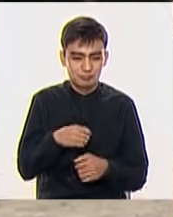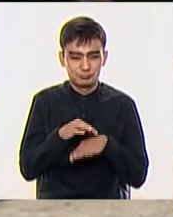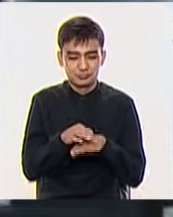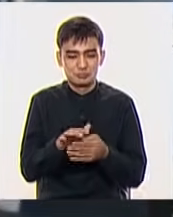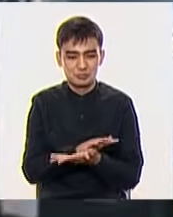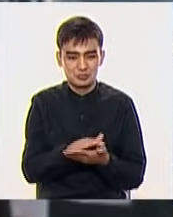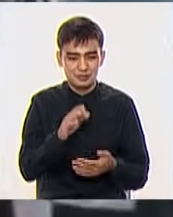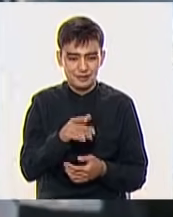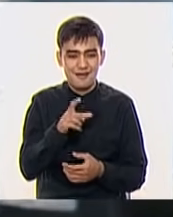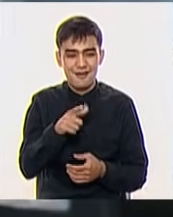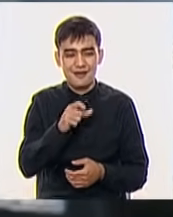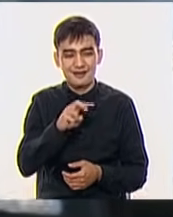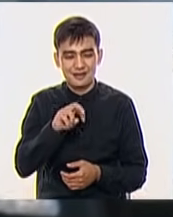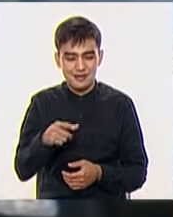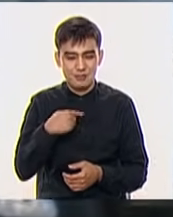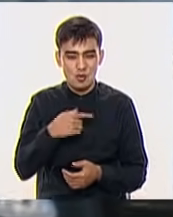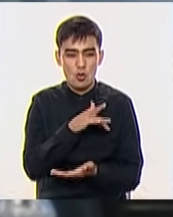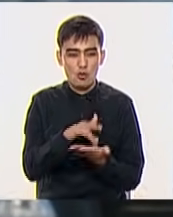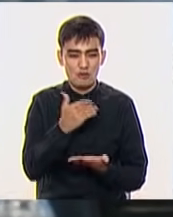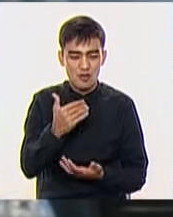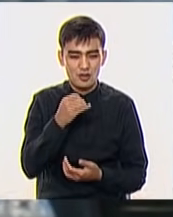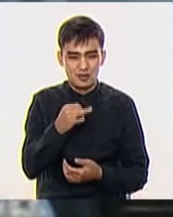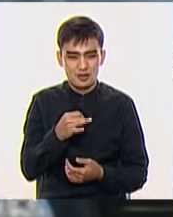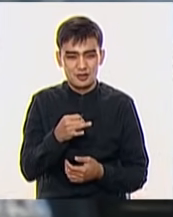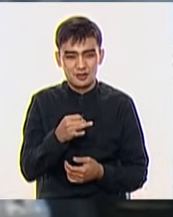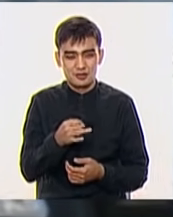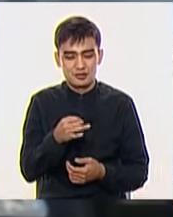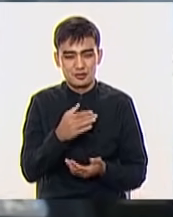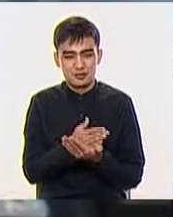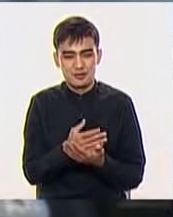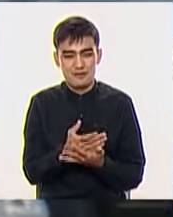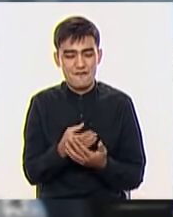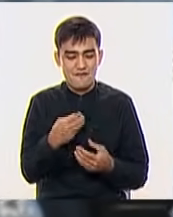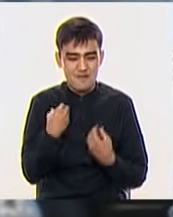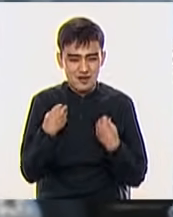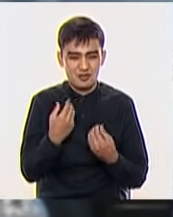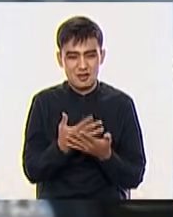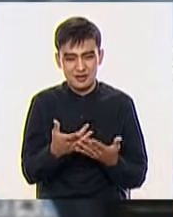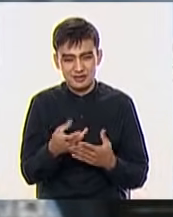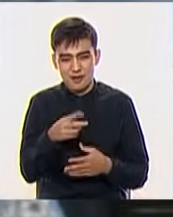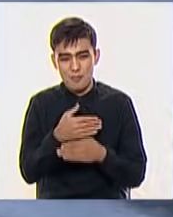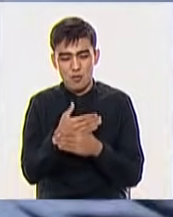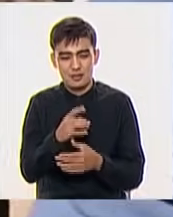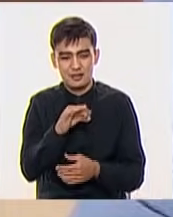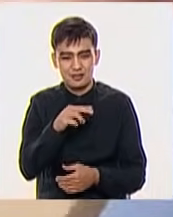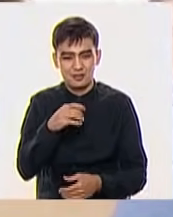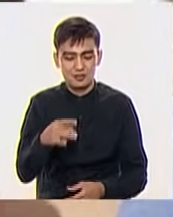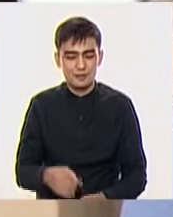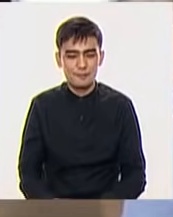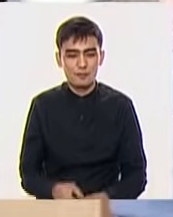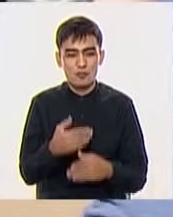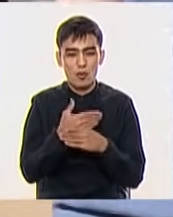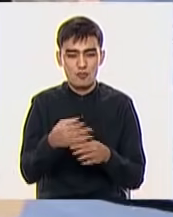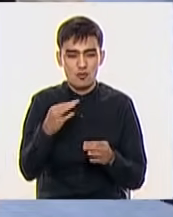уже. Газели, получается, наши городские, они на погрузке стоят. Вещей все для помощи Ридера. Помощь